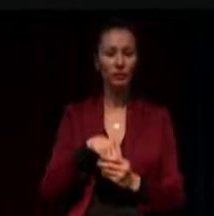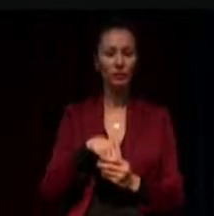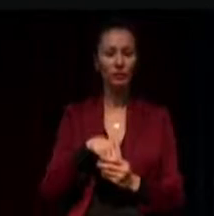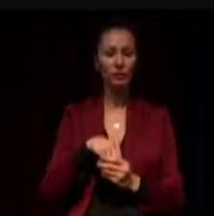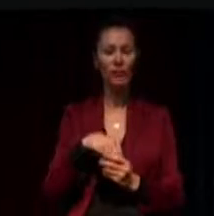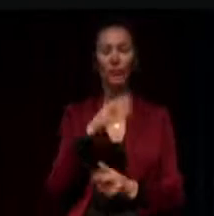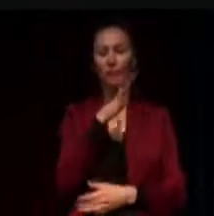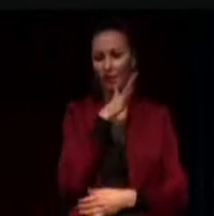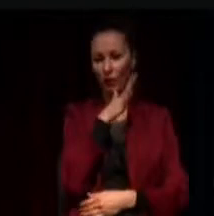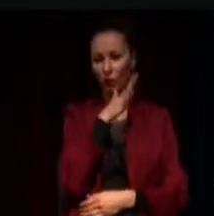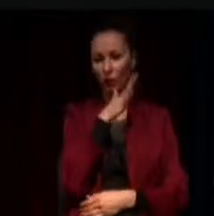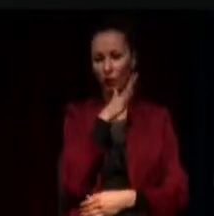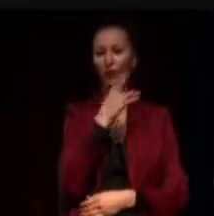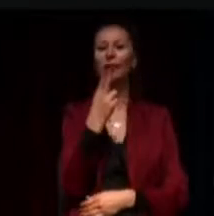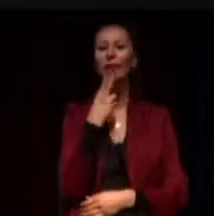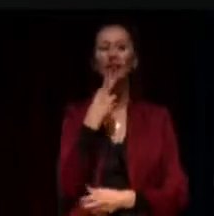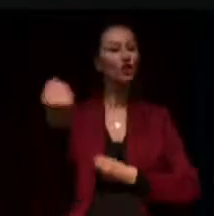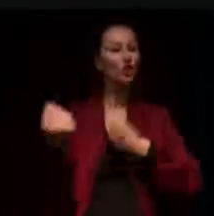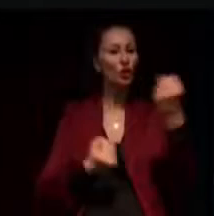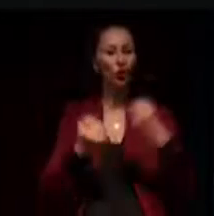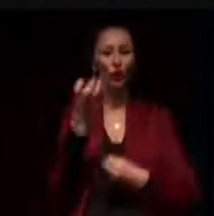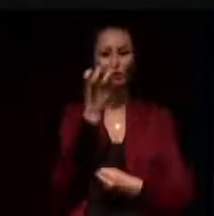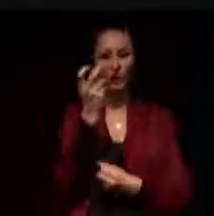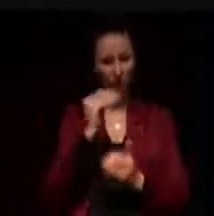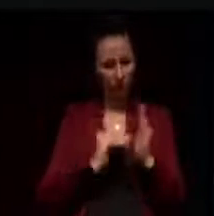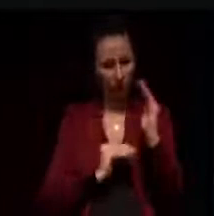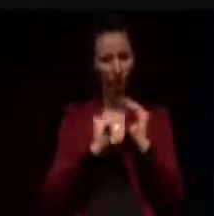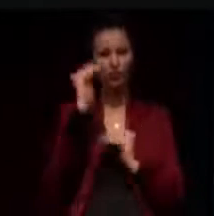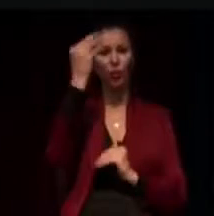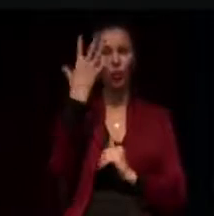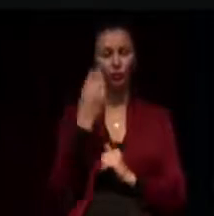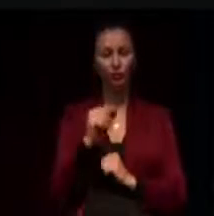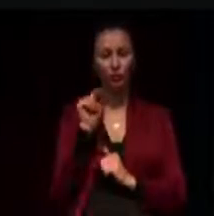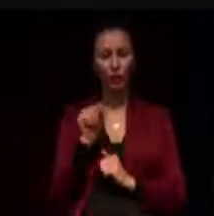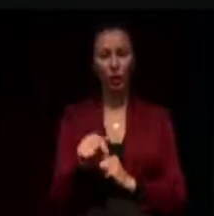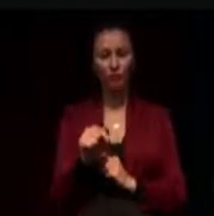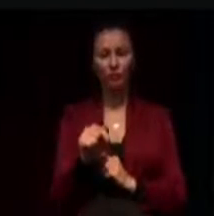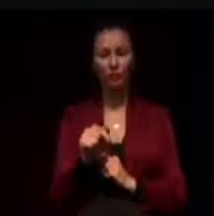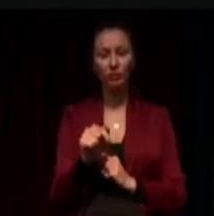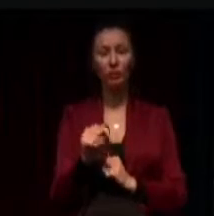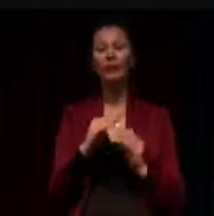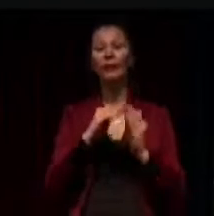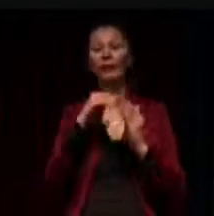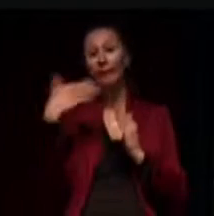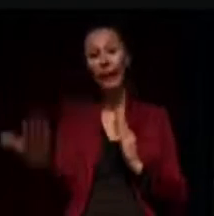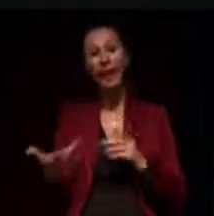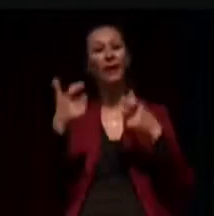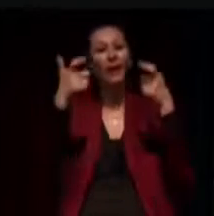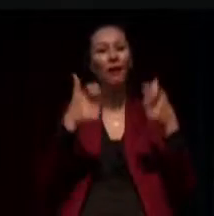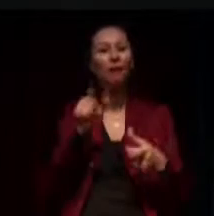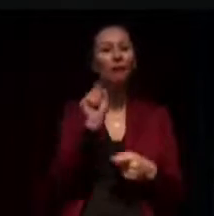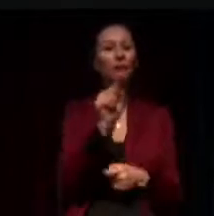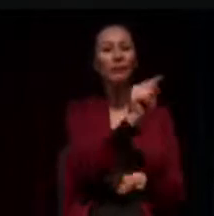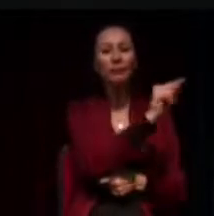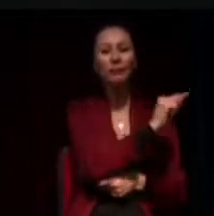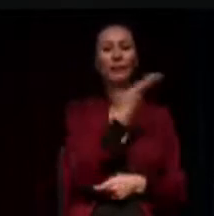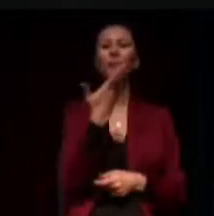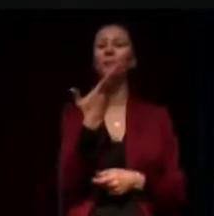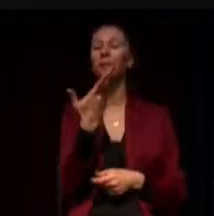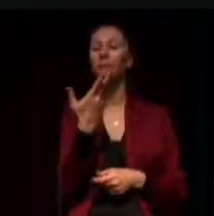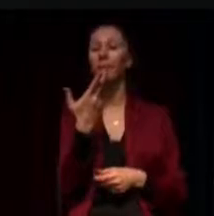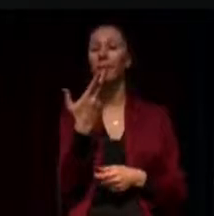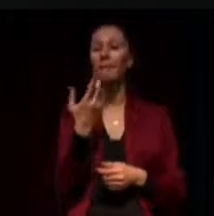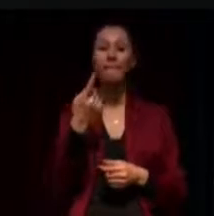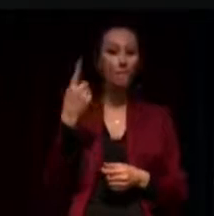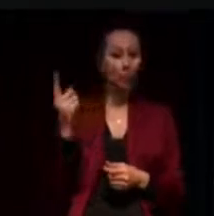yaklaşım olduğunu biliyoruz. Kadın şoför sayımızı da arttıracağız. Kadınların diğer alanlarda işte